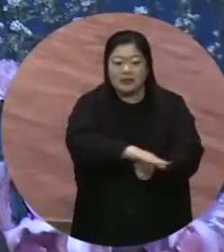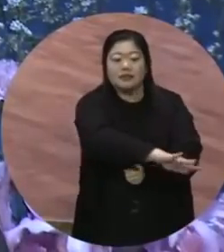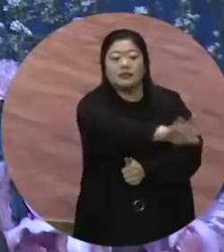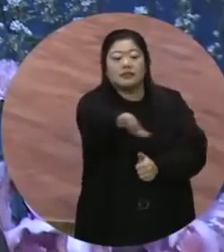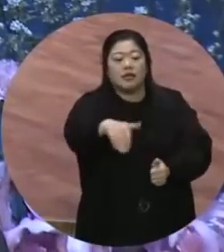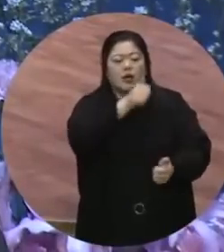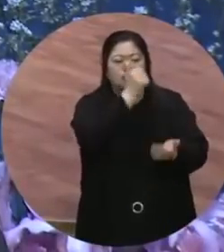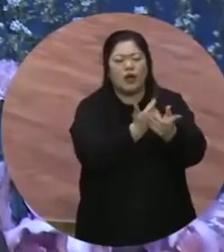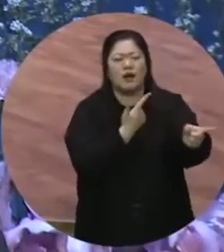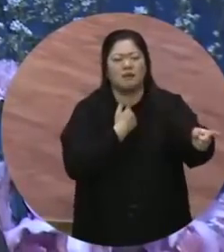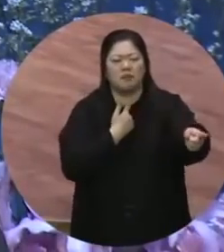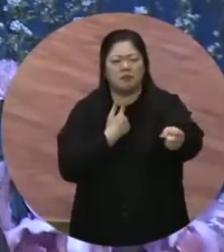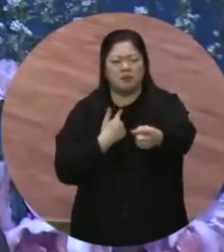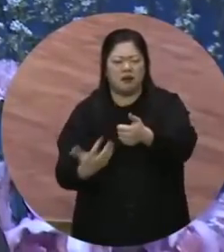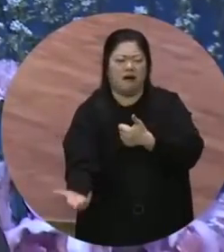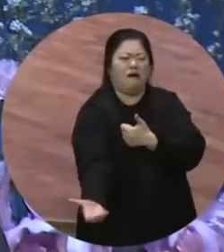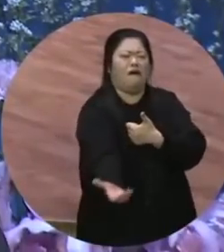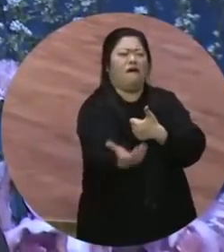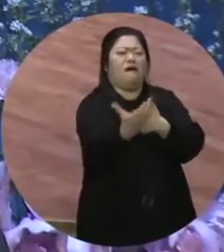짓고 오면 그